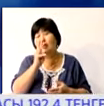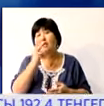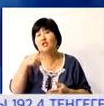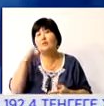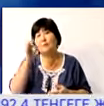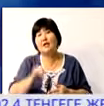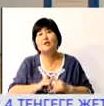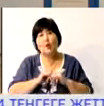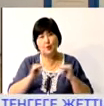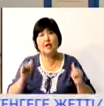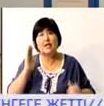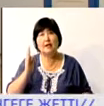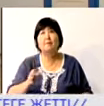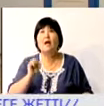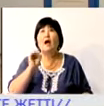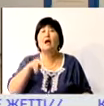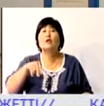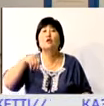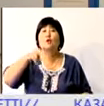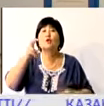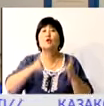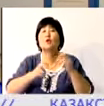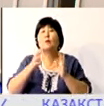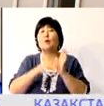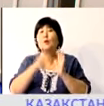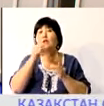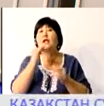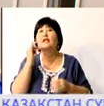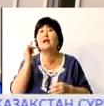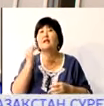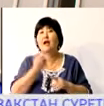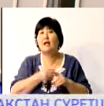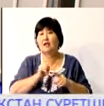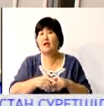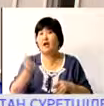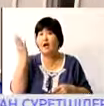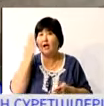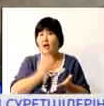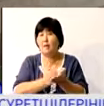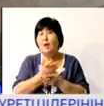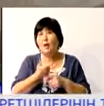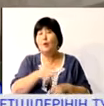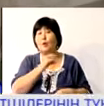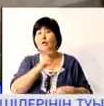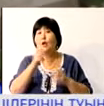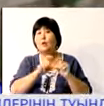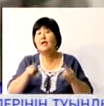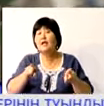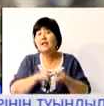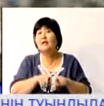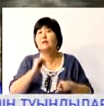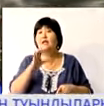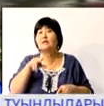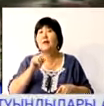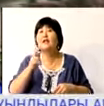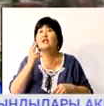өседі. Аралдағы тұз зауытын 90 жылдық тарихы бар. Соңғы жылдары индустрияландырудың игілігін көрген өндіріс екі бірде испан цехын